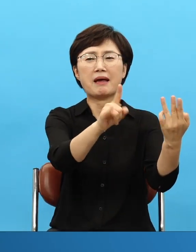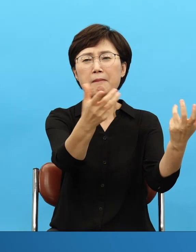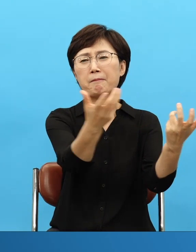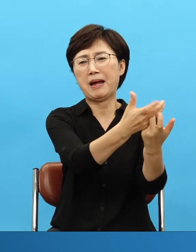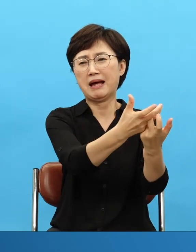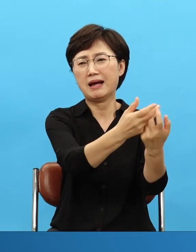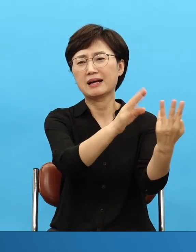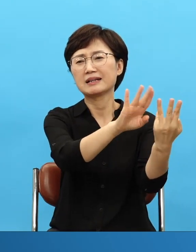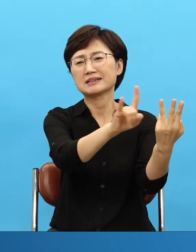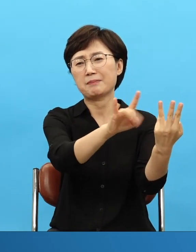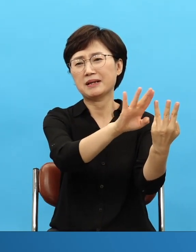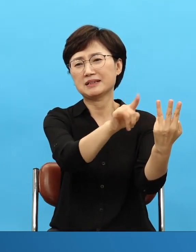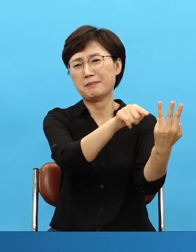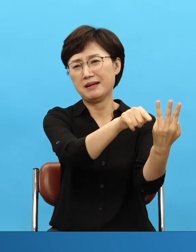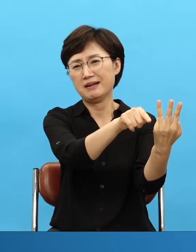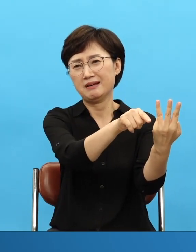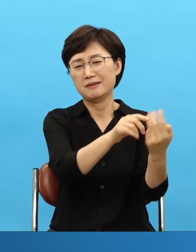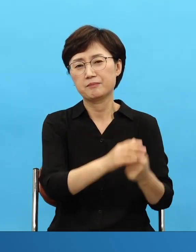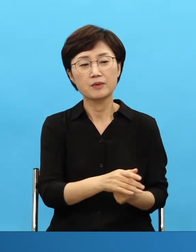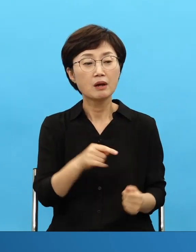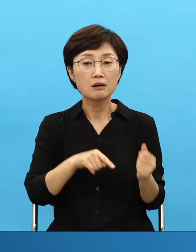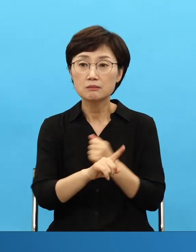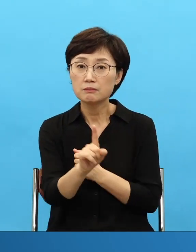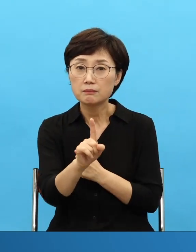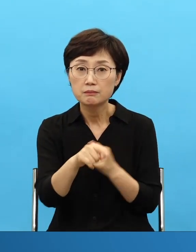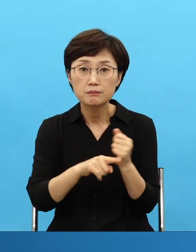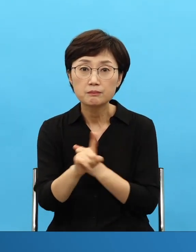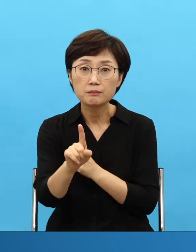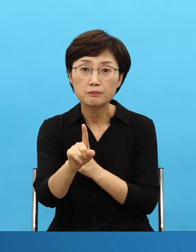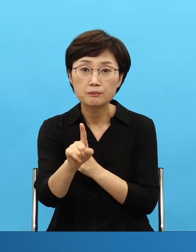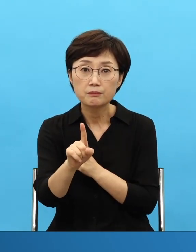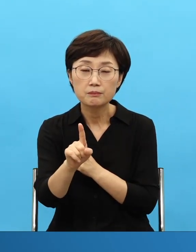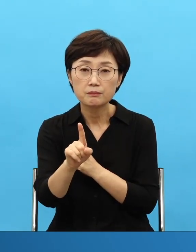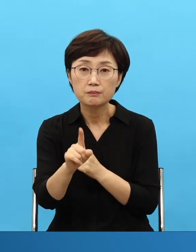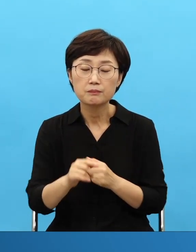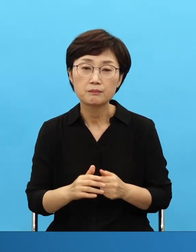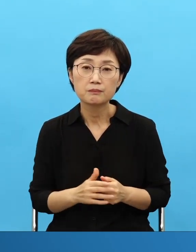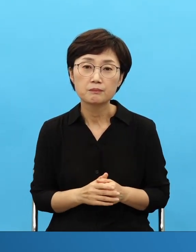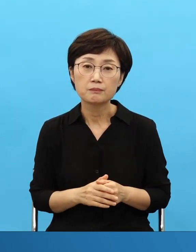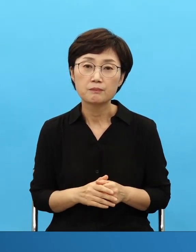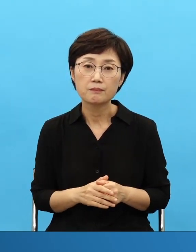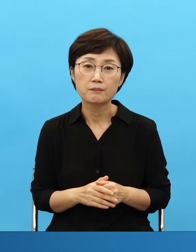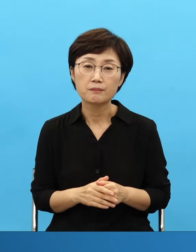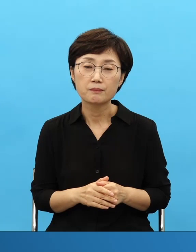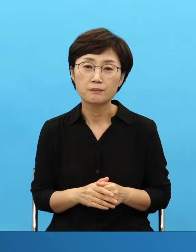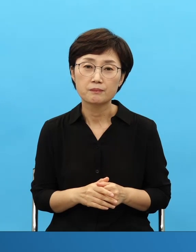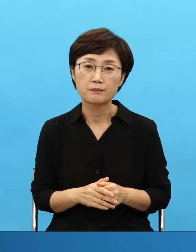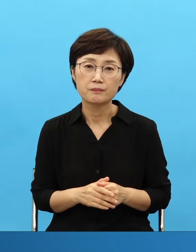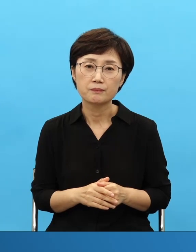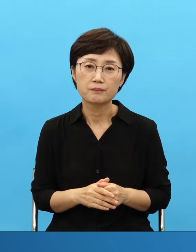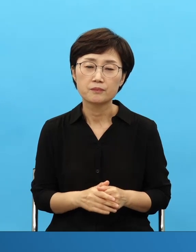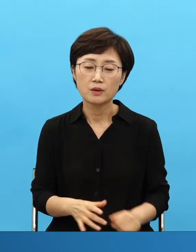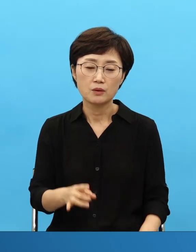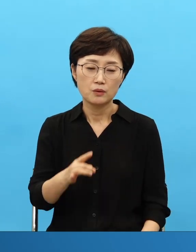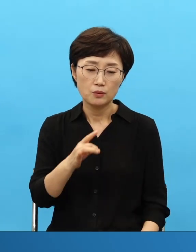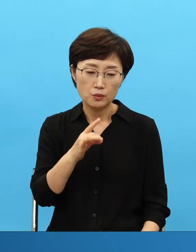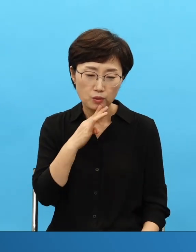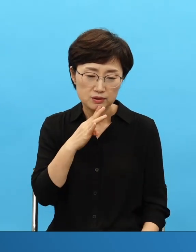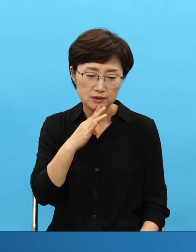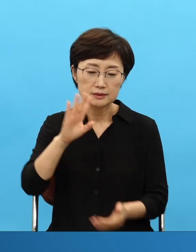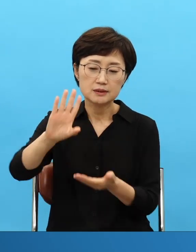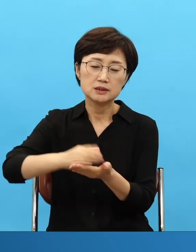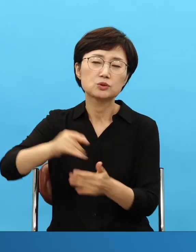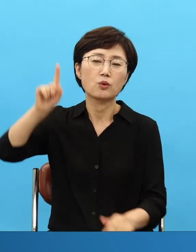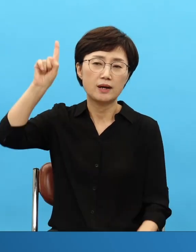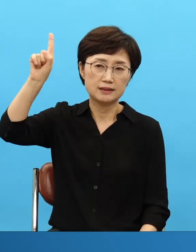have people with mental disorders 왜 그런 줄 아십니까? threefold compared to the people here in Korea. 오직 그리스도. Do you know